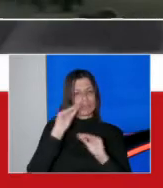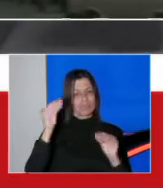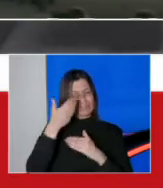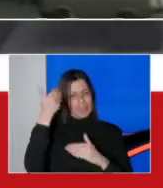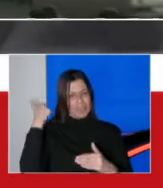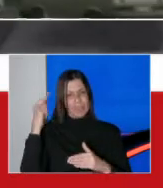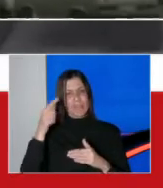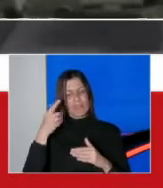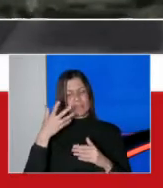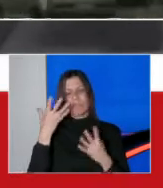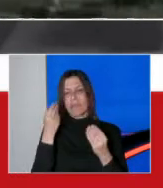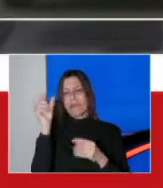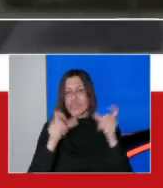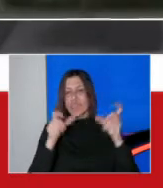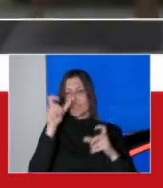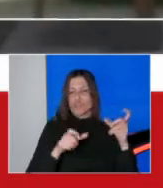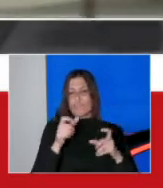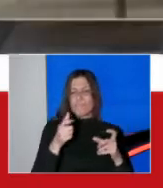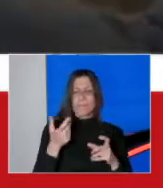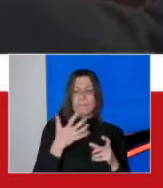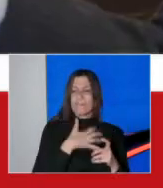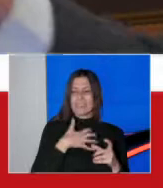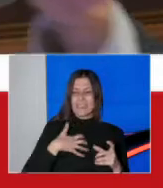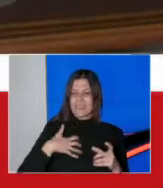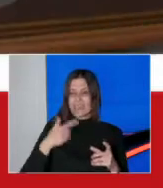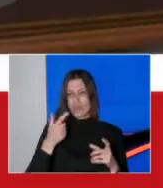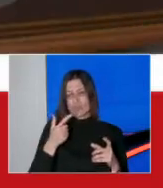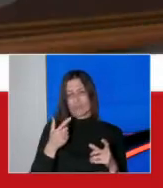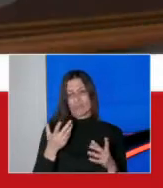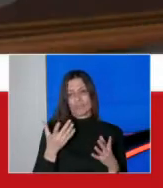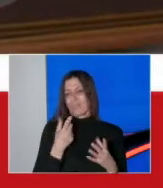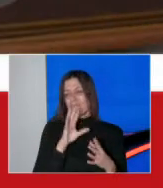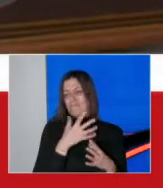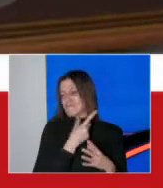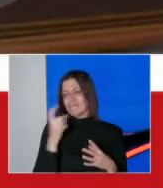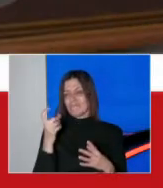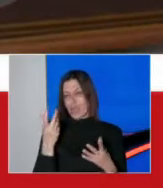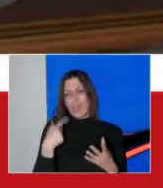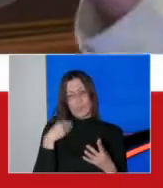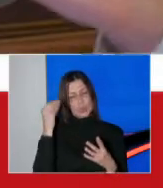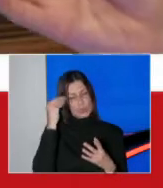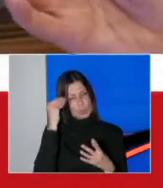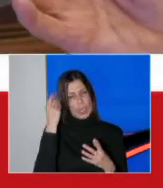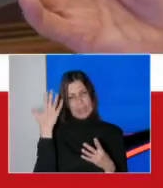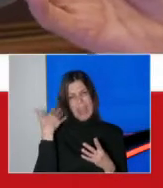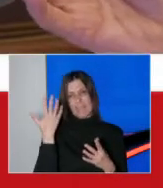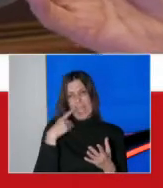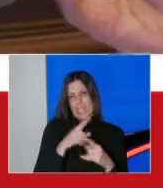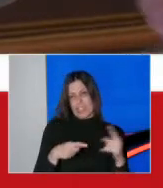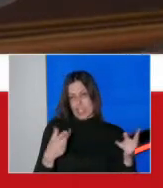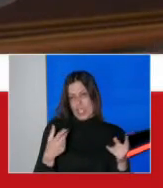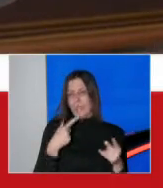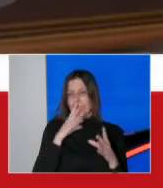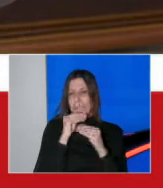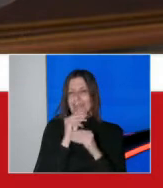של רבבות תושבים, הרגה ופצעה מאות. היה, אנחנו זוכרים את ההסתלשלות ההיסטורית הזאת, זה רק היה לפני חצי שנה. אתה מדבר על